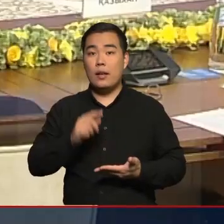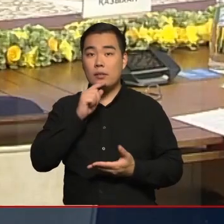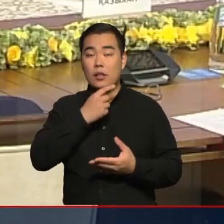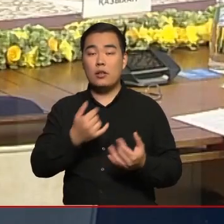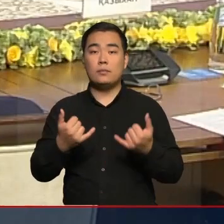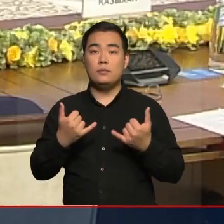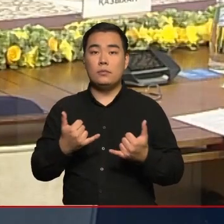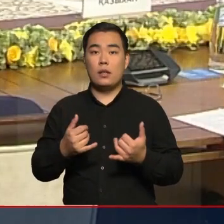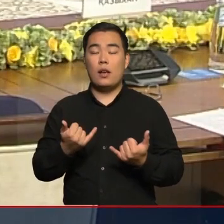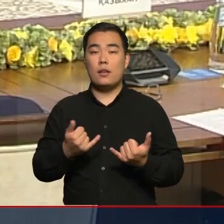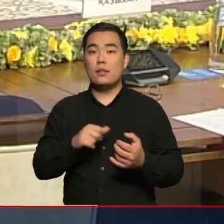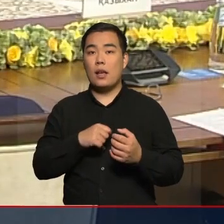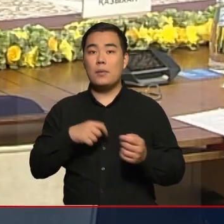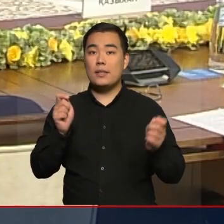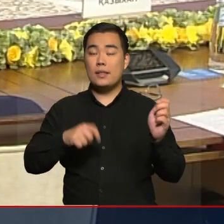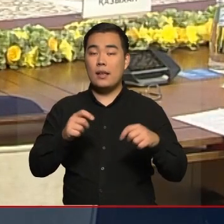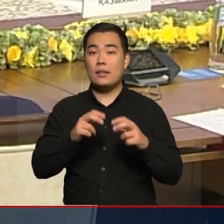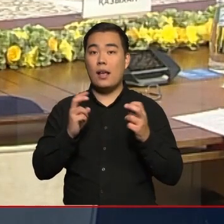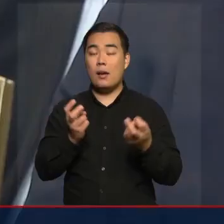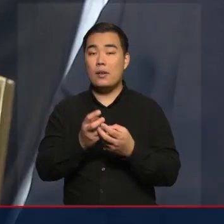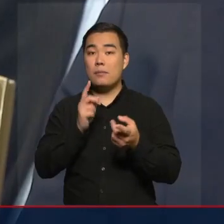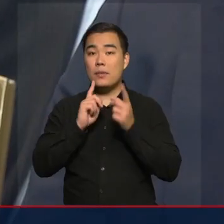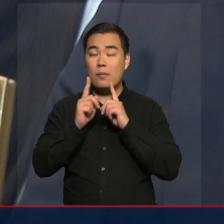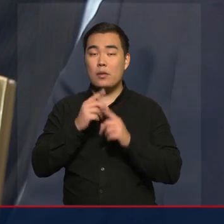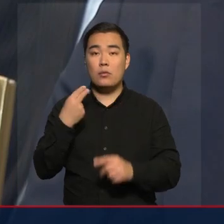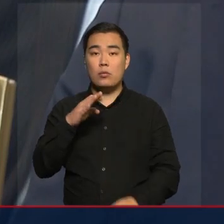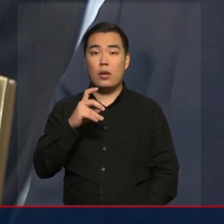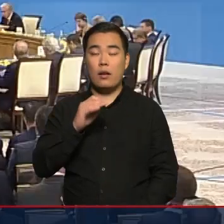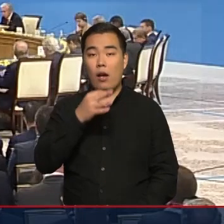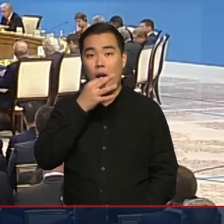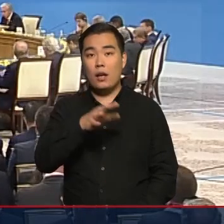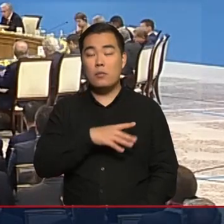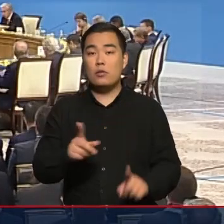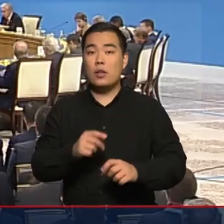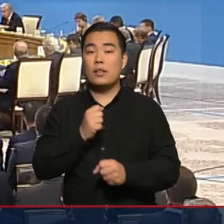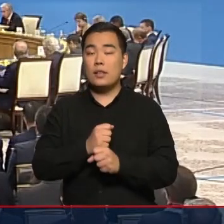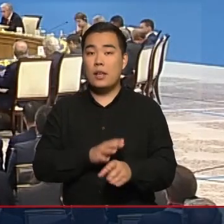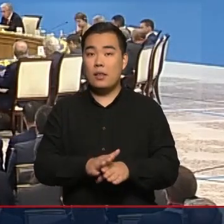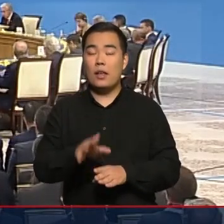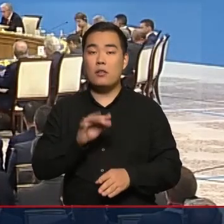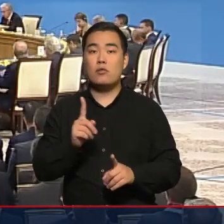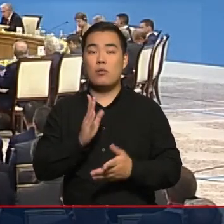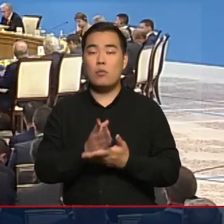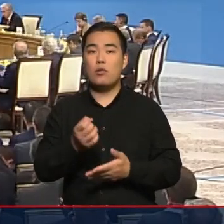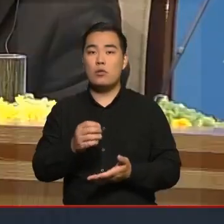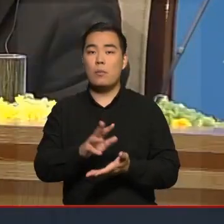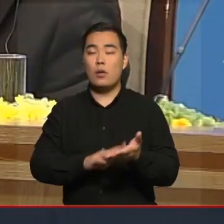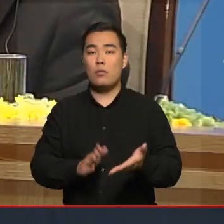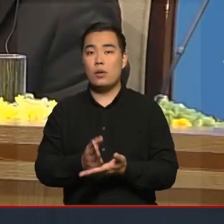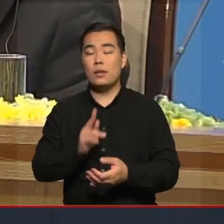сегодня за круглым столом под председательством президента Тукаева говорили о том что сделано и что предстоит